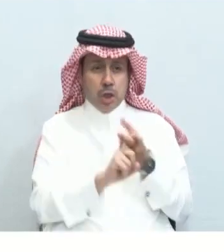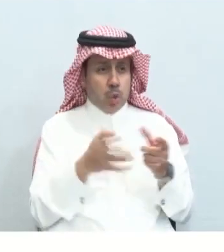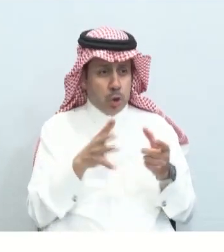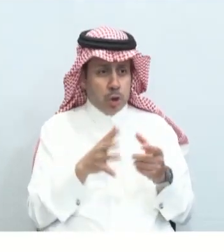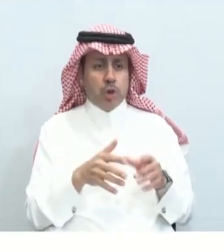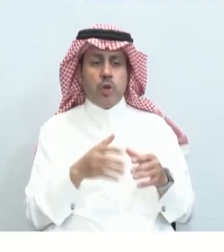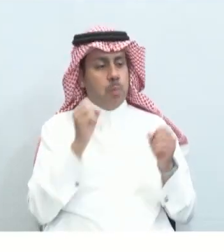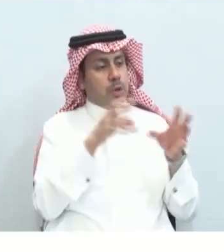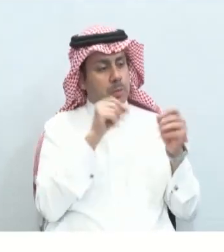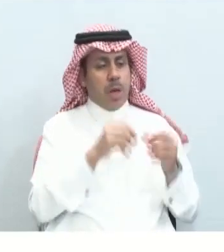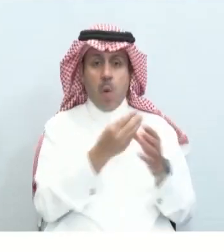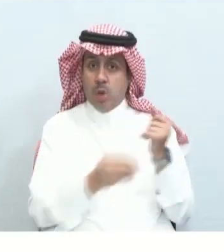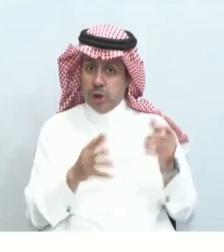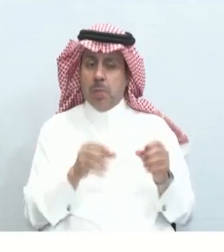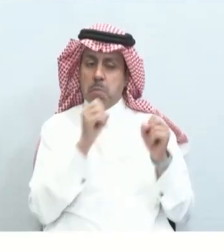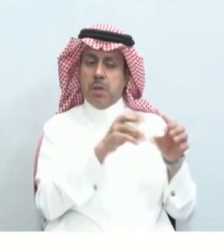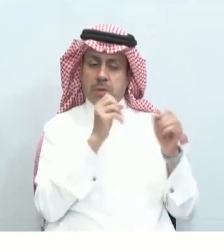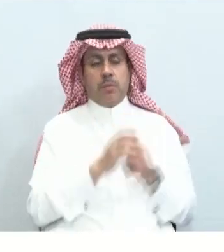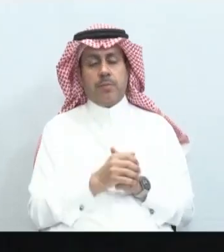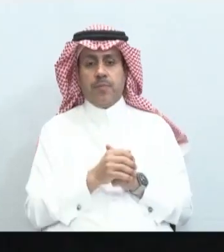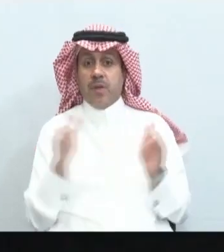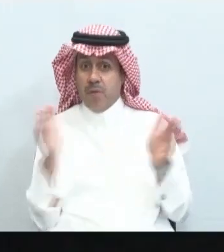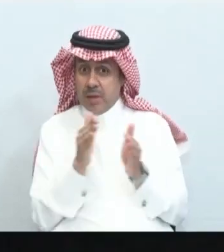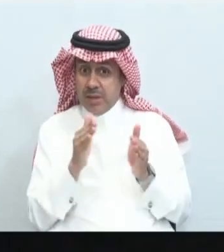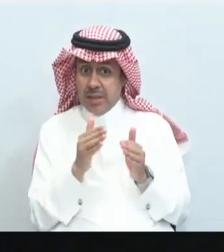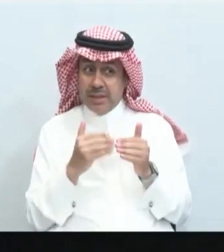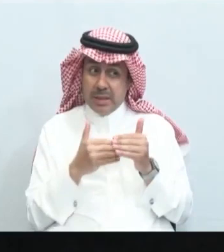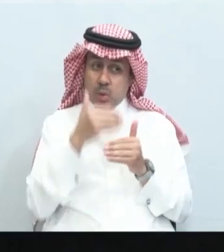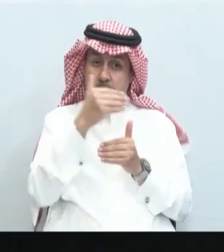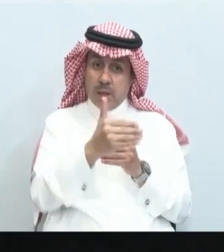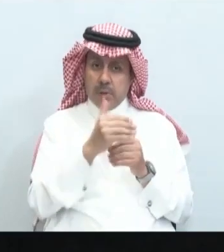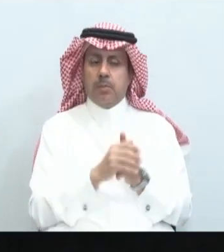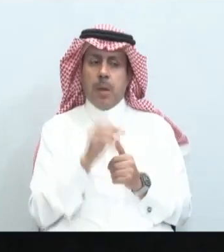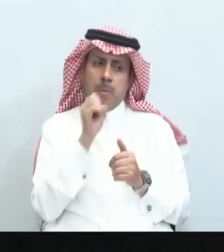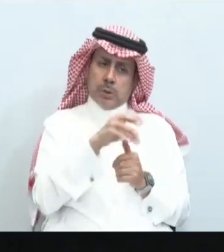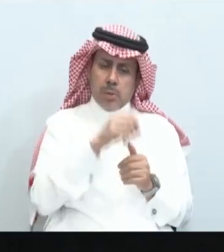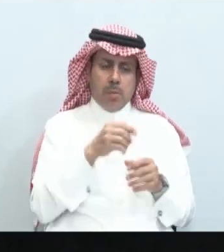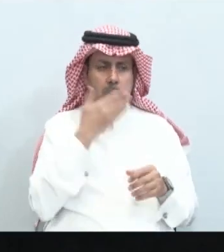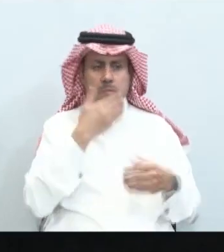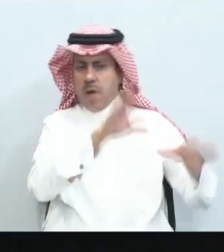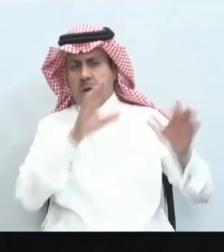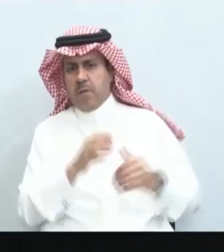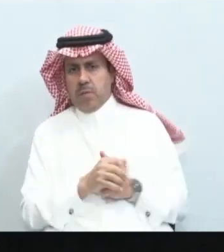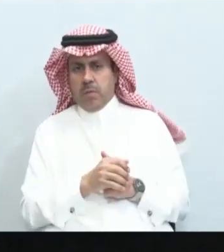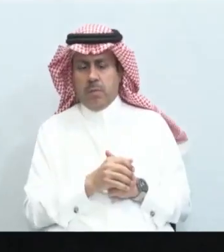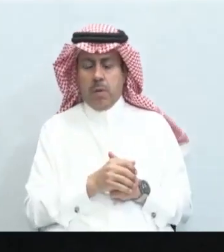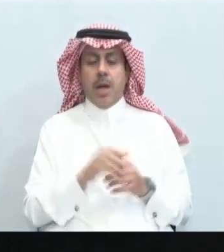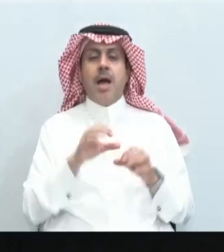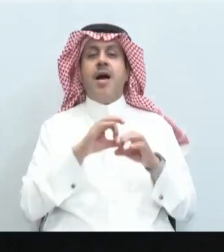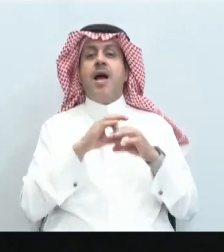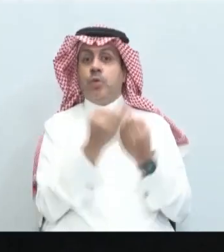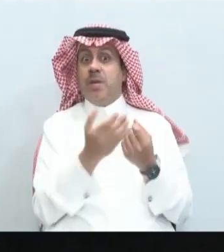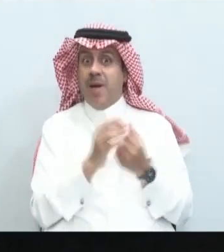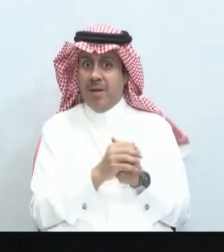انك قد تجاوزت في جانب الادب في جانب التبريكات والمناسبات هو المجتمع